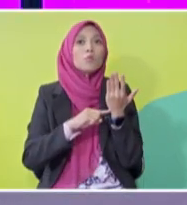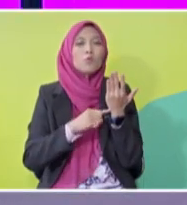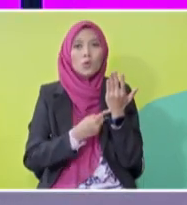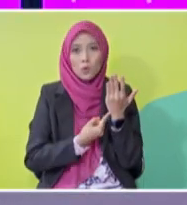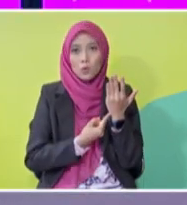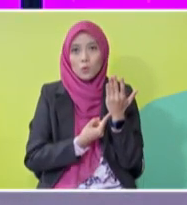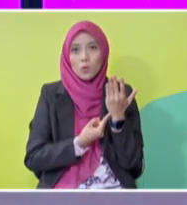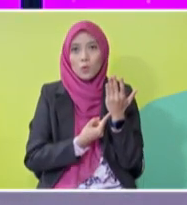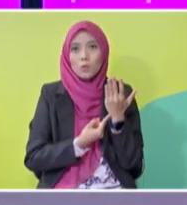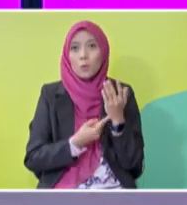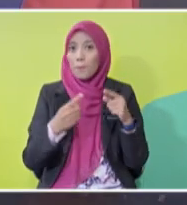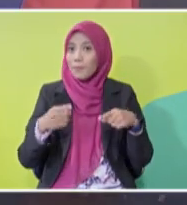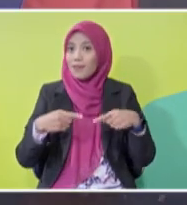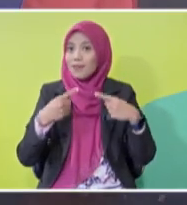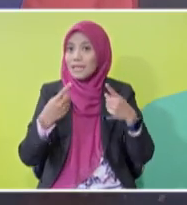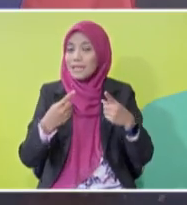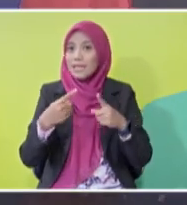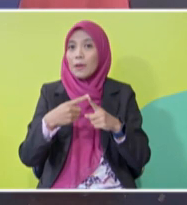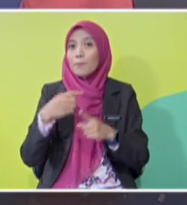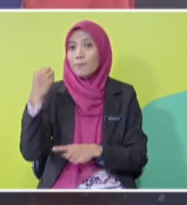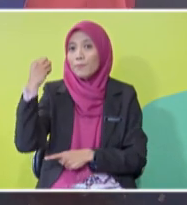misi ke Bintang